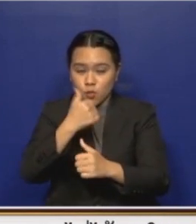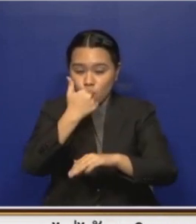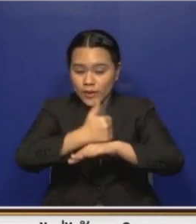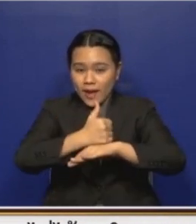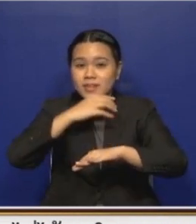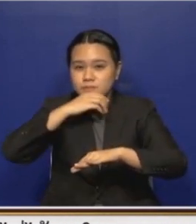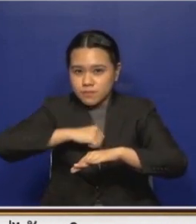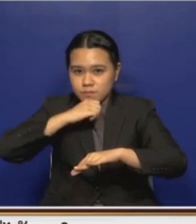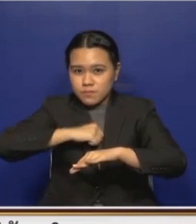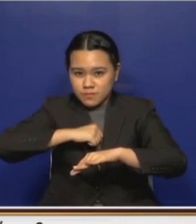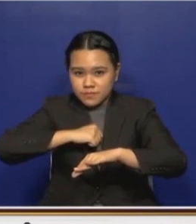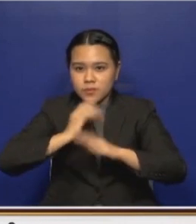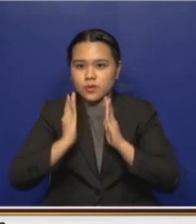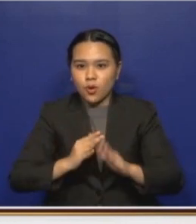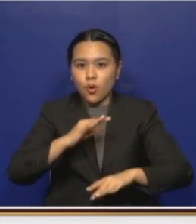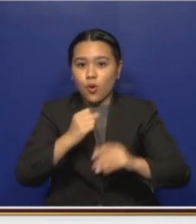ผ่นต่อไปครับ